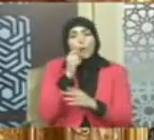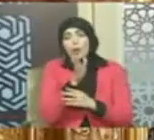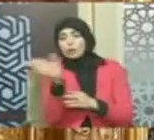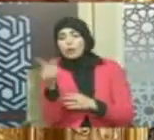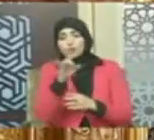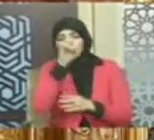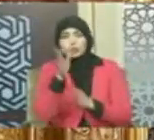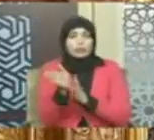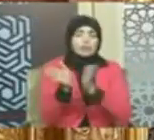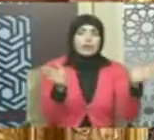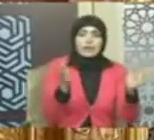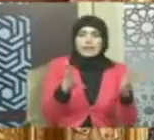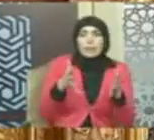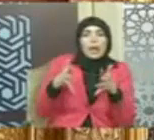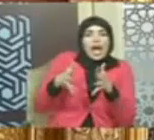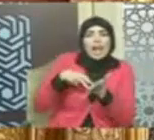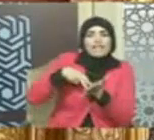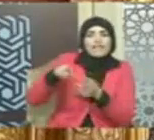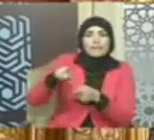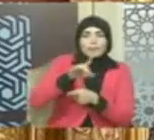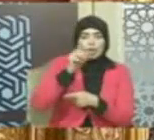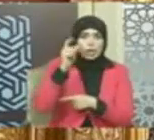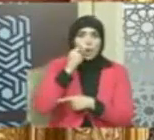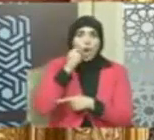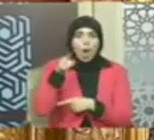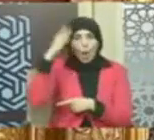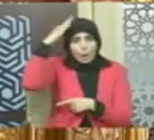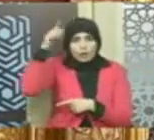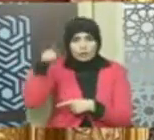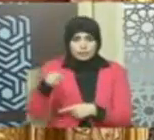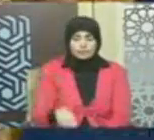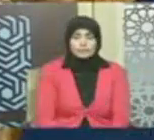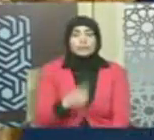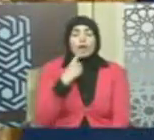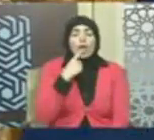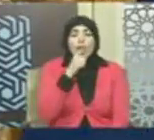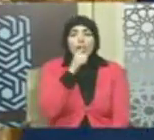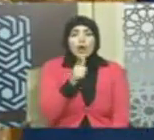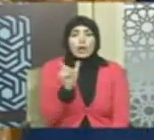قال نبينا صلى الله عليه وسلم: إن أهل الجنة